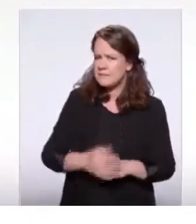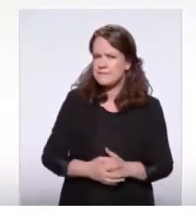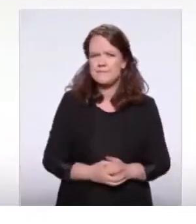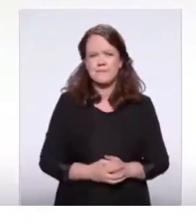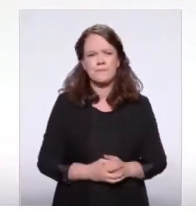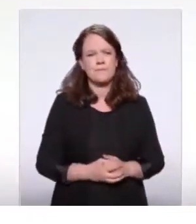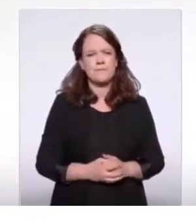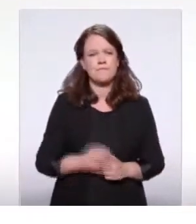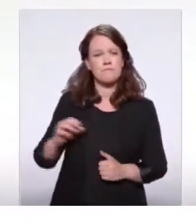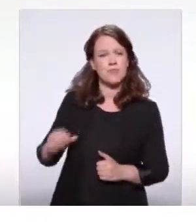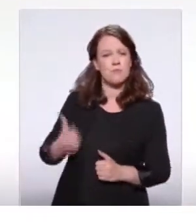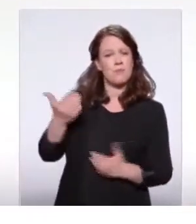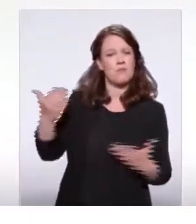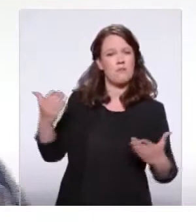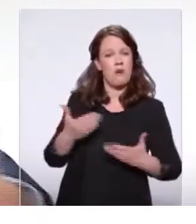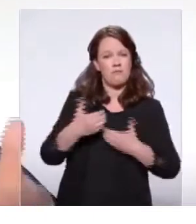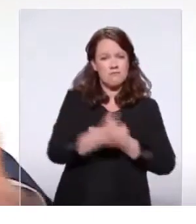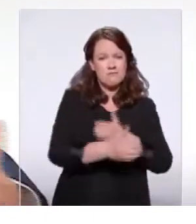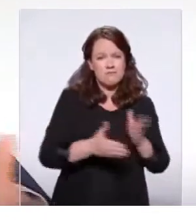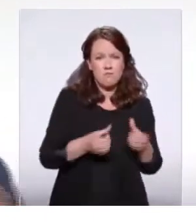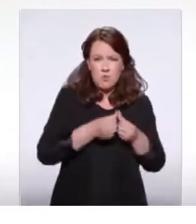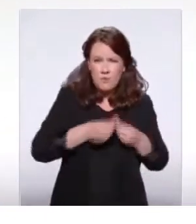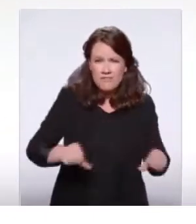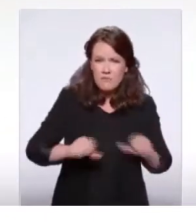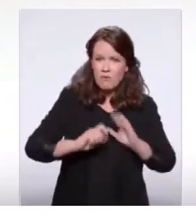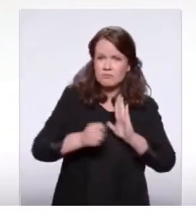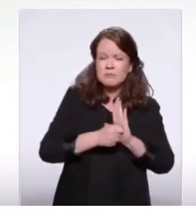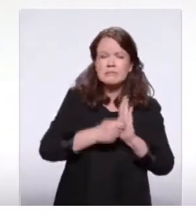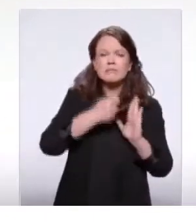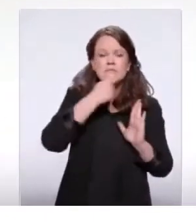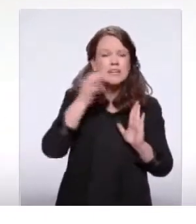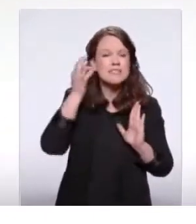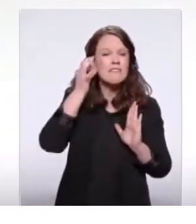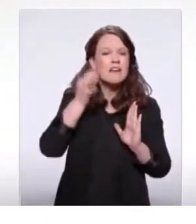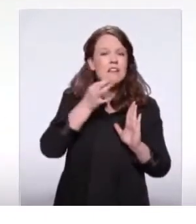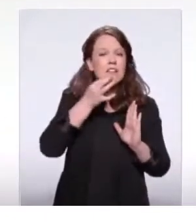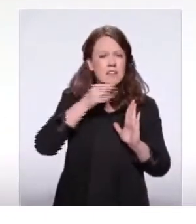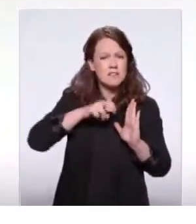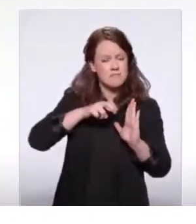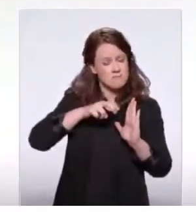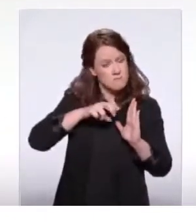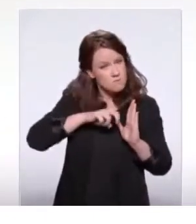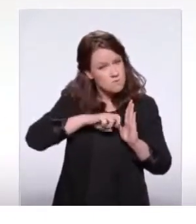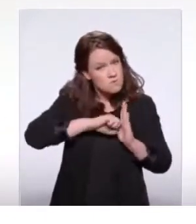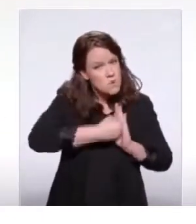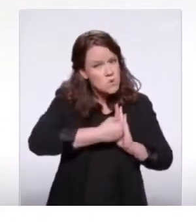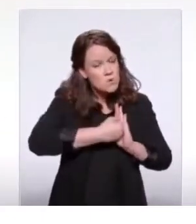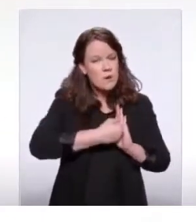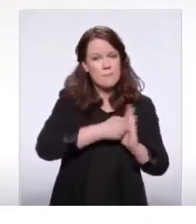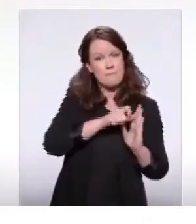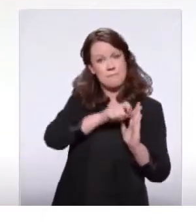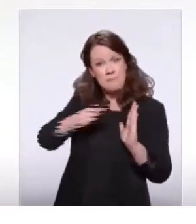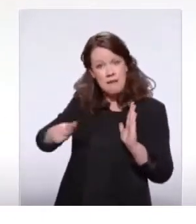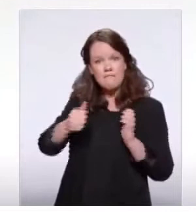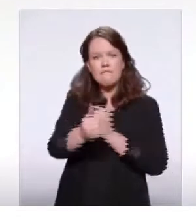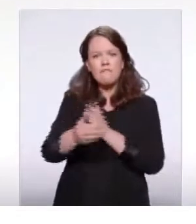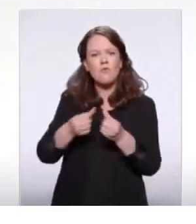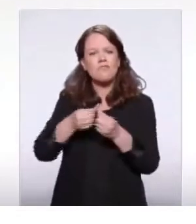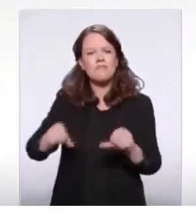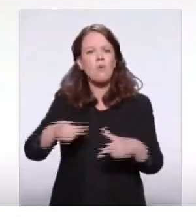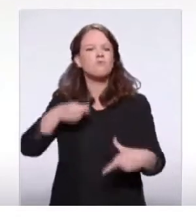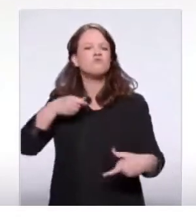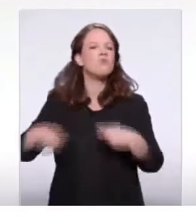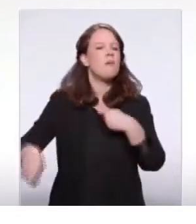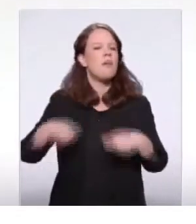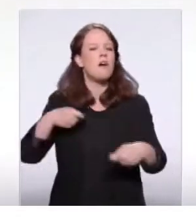Après un confinement dur, lors de la première vague au printemps 2020, puis, ce qu'on a appelé un confinement adapté lors de la seconde